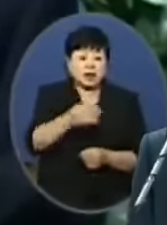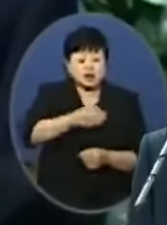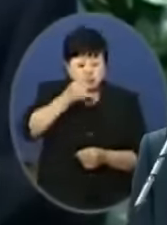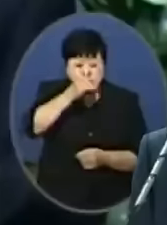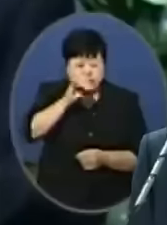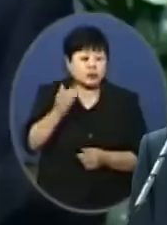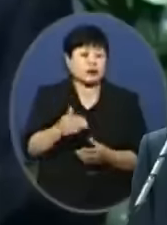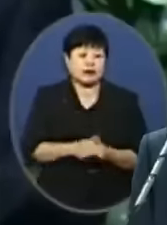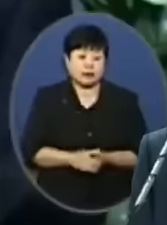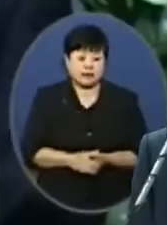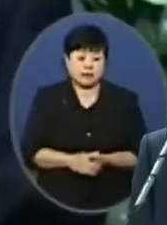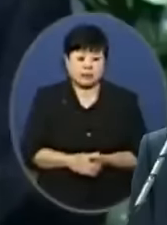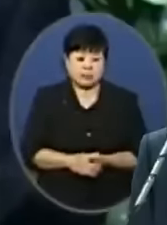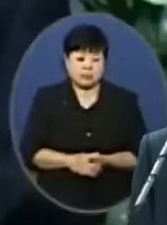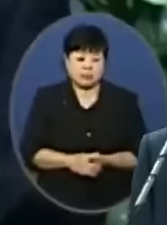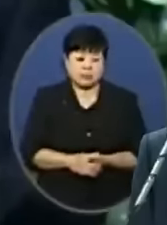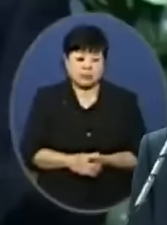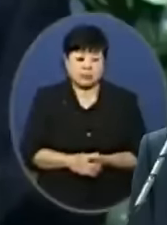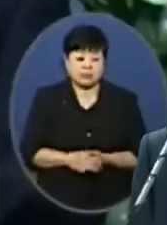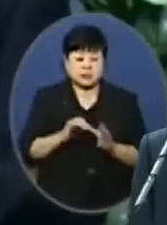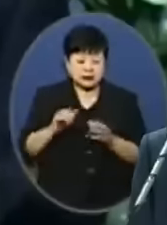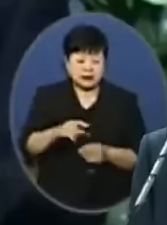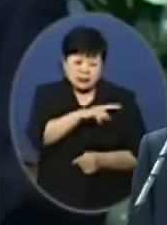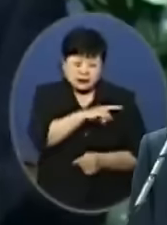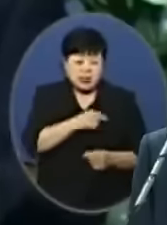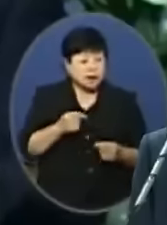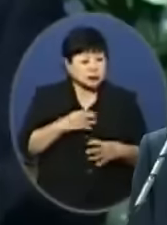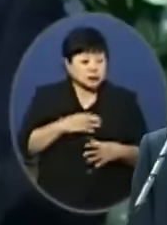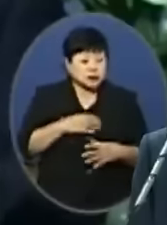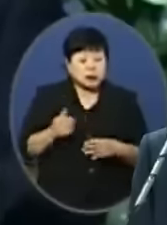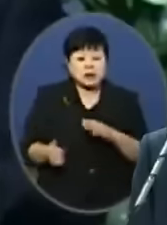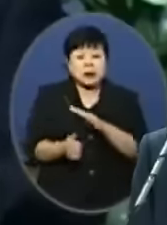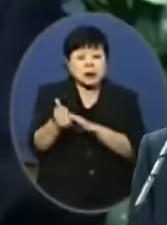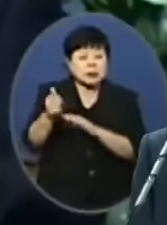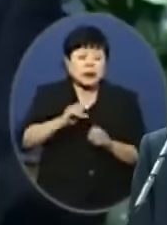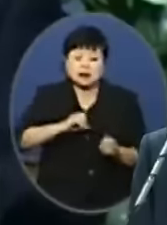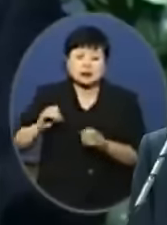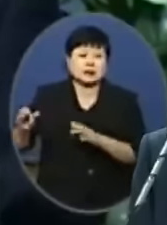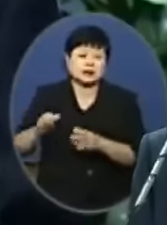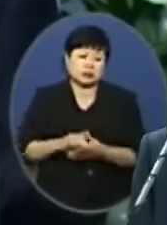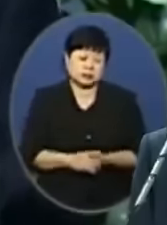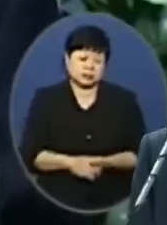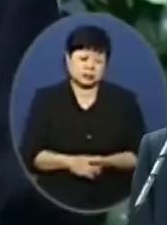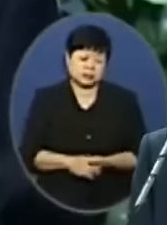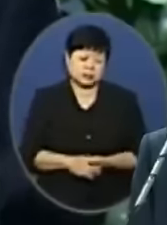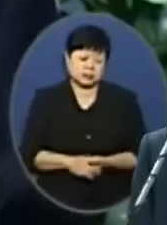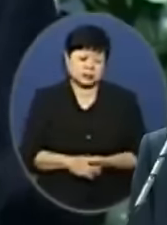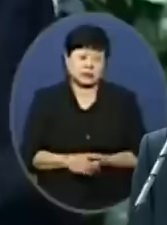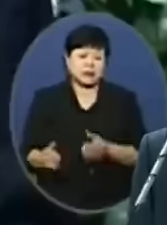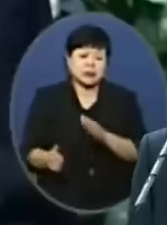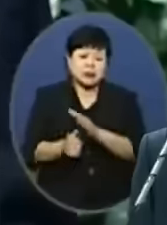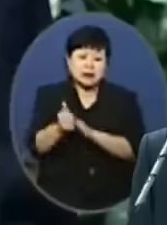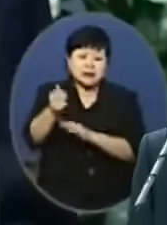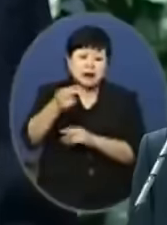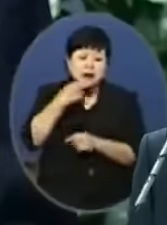꿈이 있어야 되는 것입니다. 이 세상에 가장 무서운 것이 희망을 잃어버리는 것입니다. 희망이